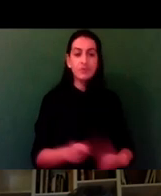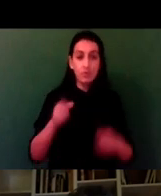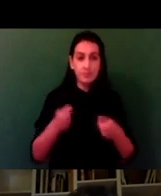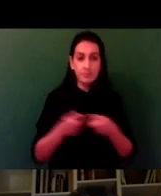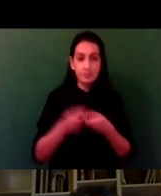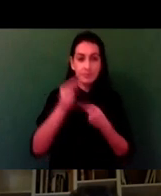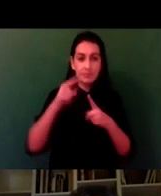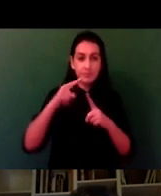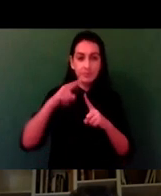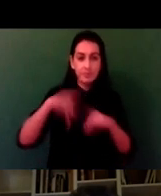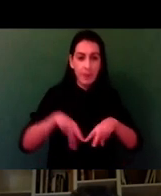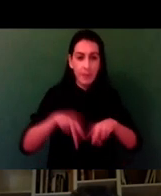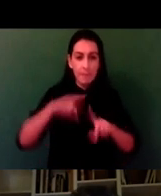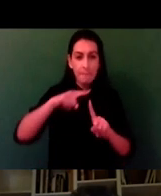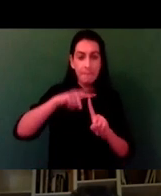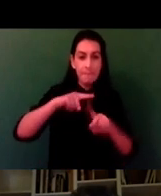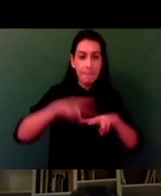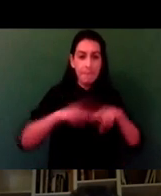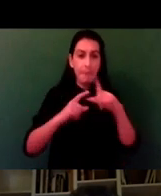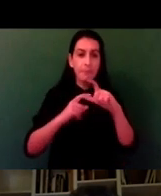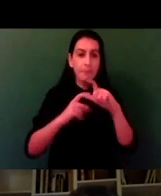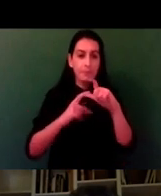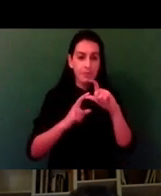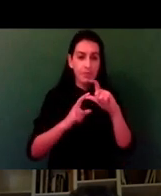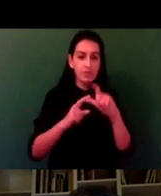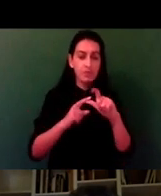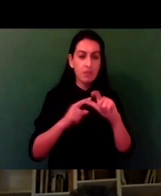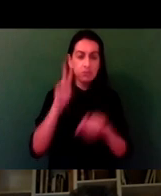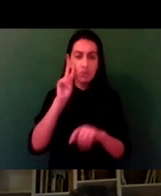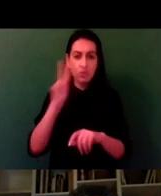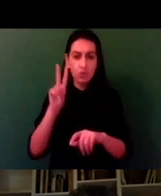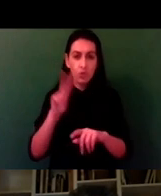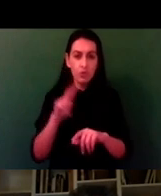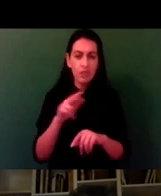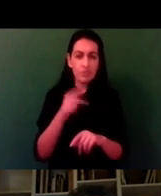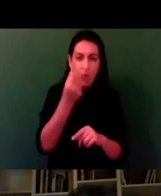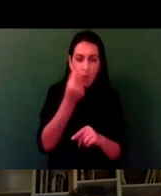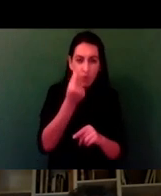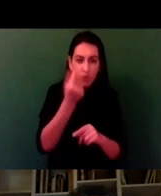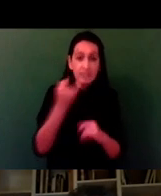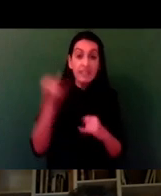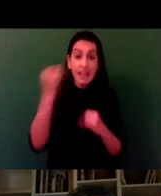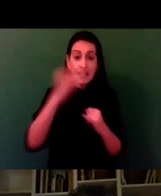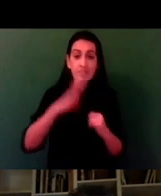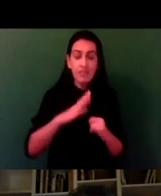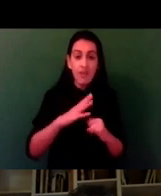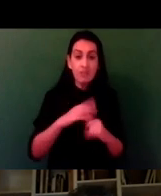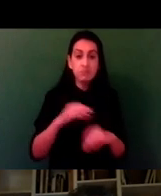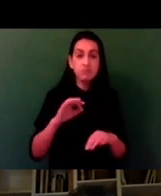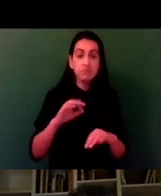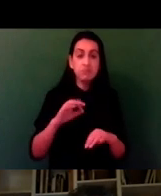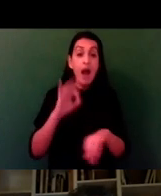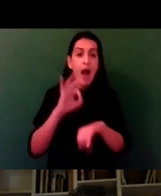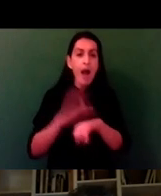bir ufacık eleştiri getirenlere bile düşmanca bakıyorlar. O zaman taraf oluyor. Kamu niteliğini kaybediyor. Kamu olduğunu unutuyor daha